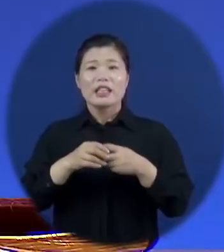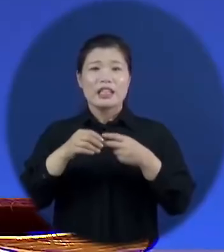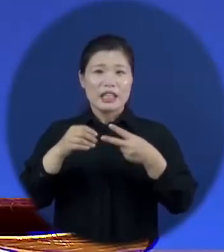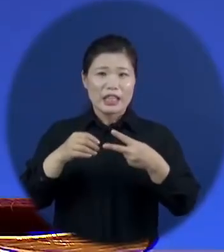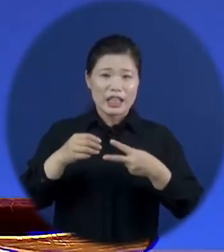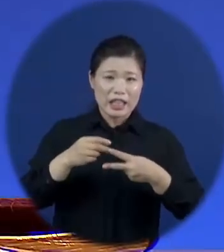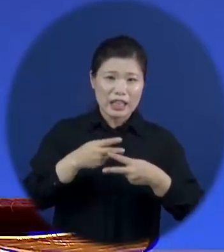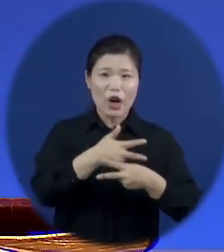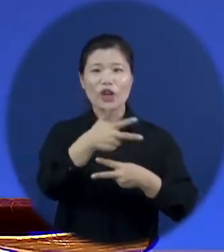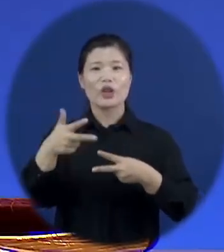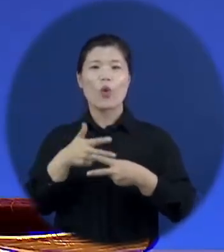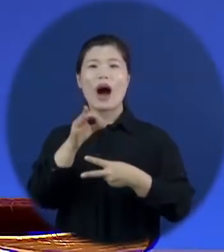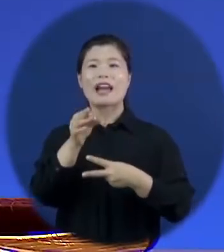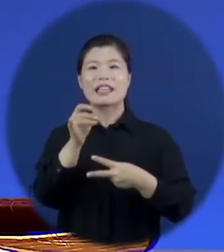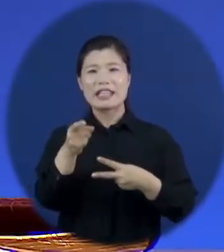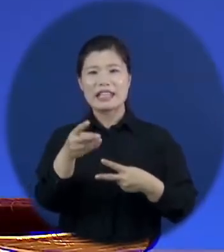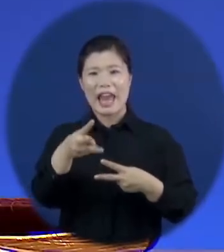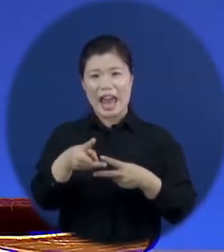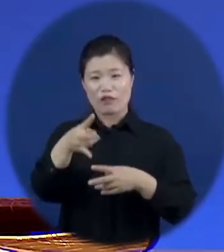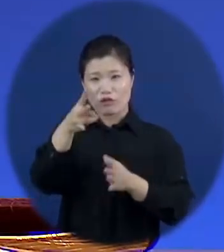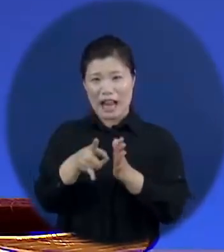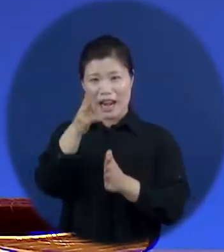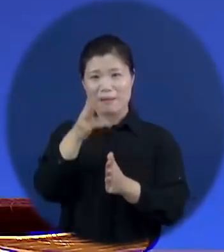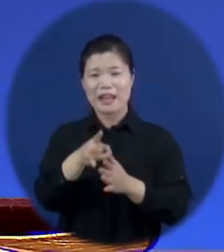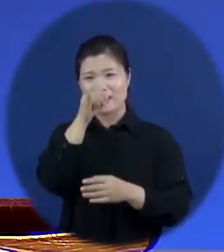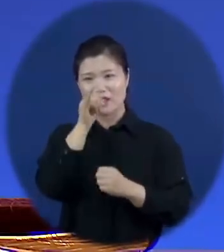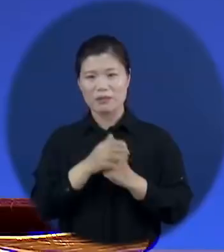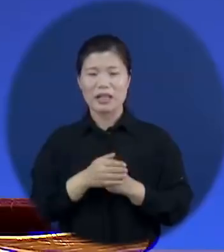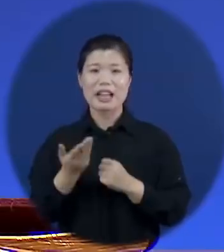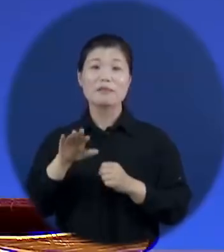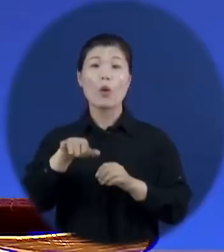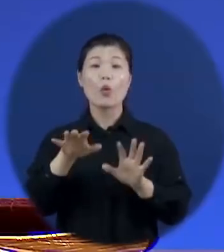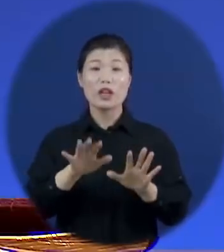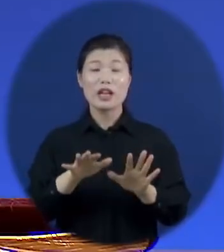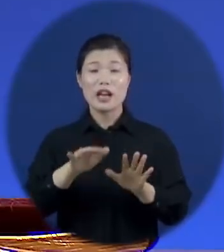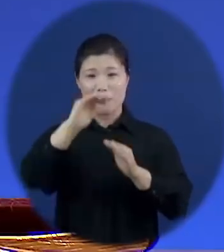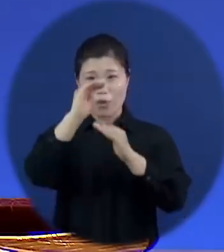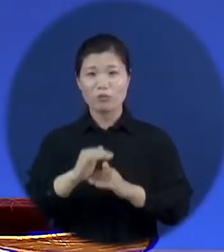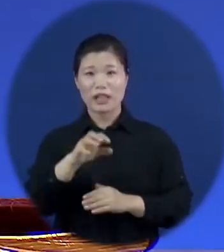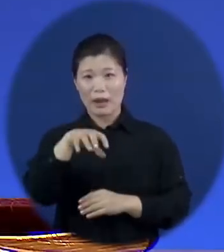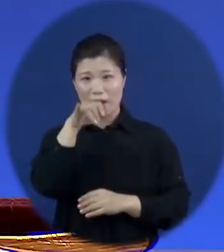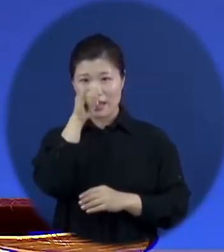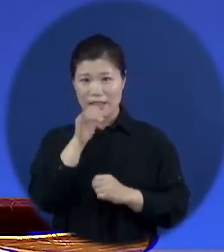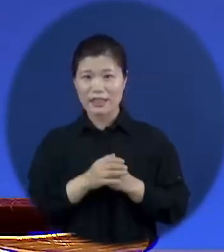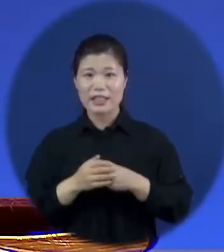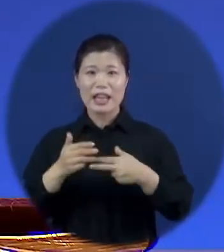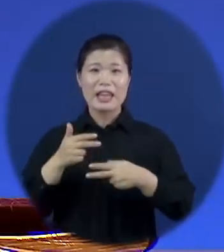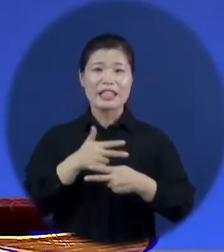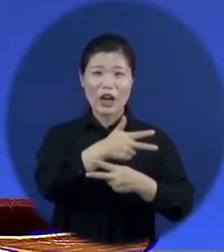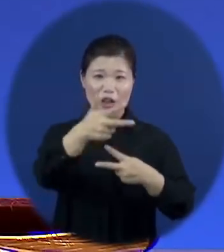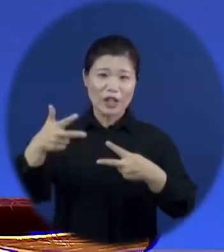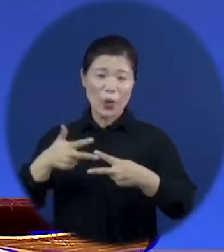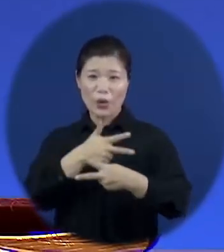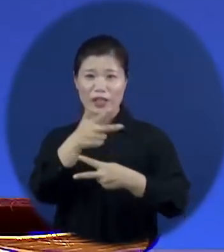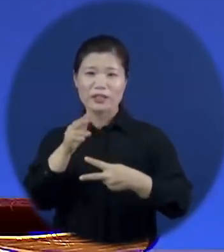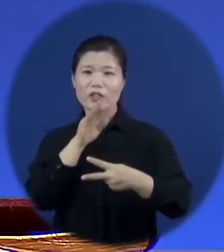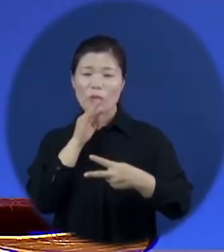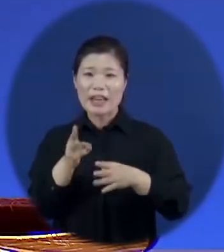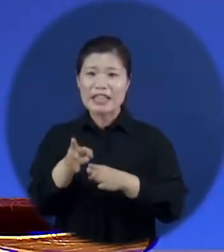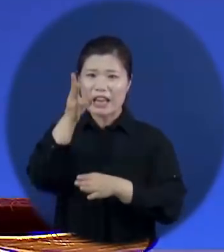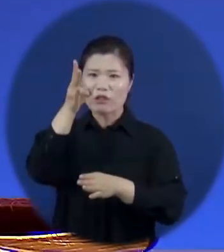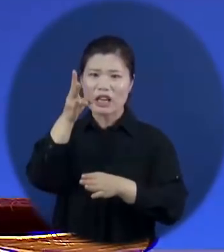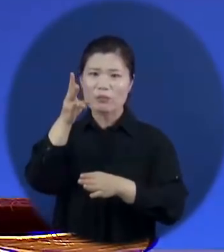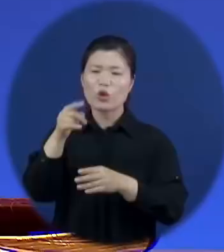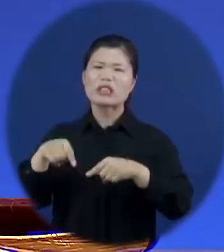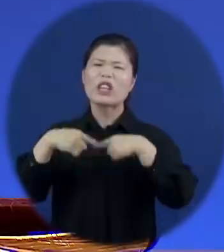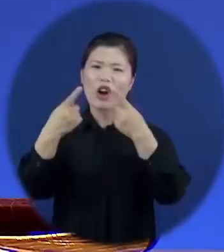세웠습니다. 오늘 본문의 배경이 되는 여리고는 당시 수도였던 예루살렘으로